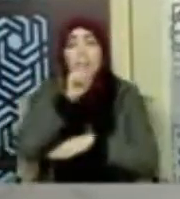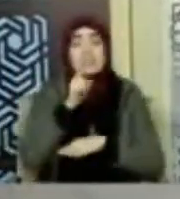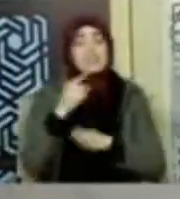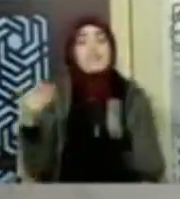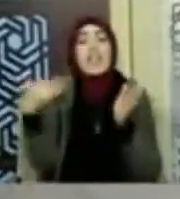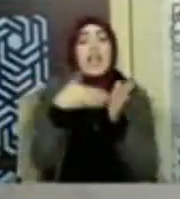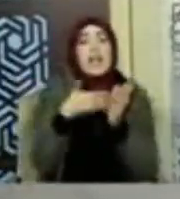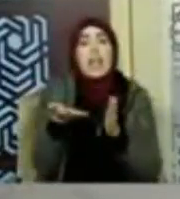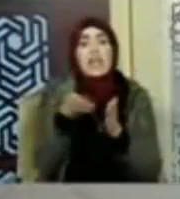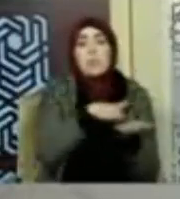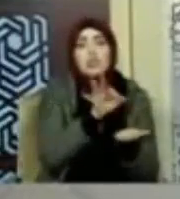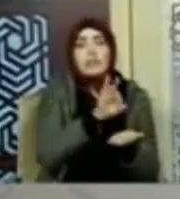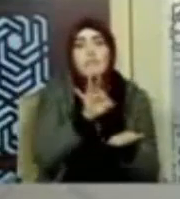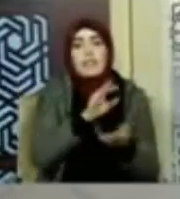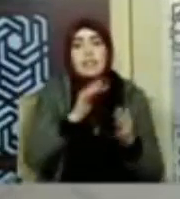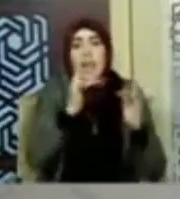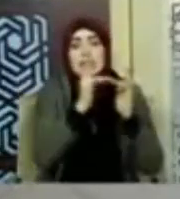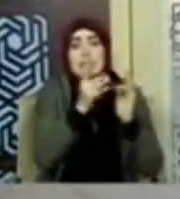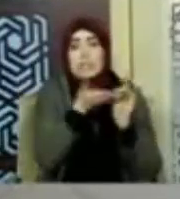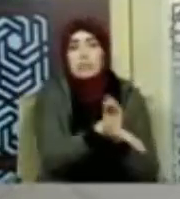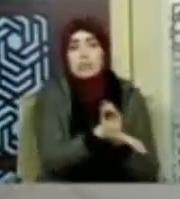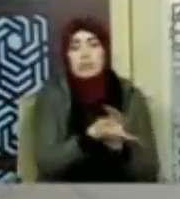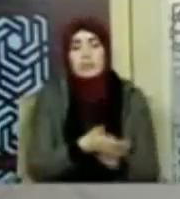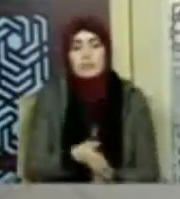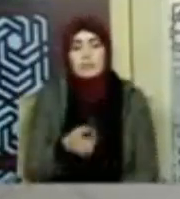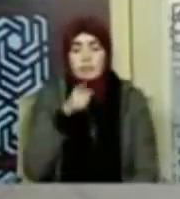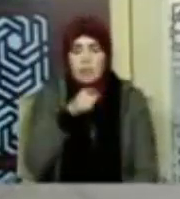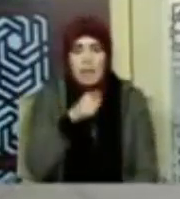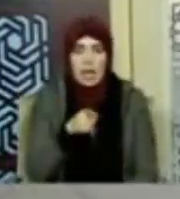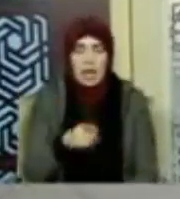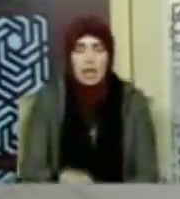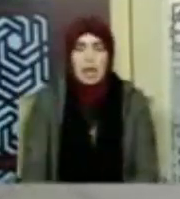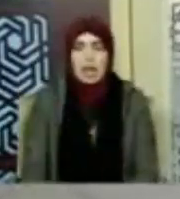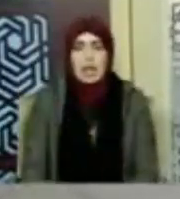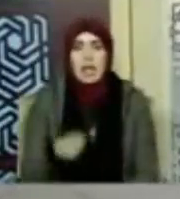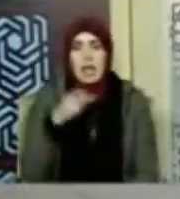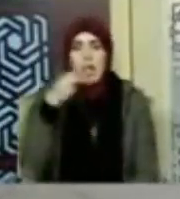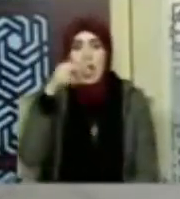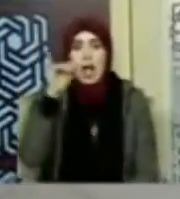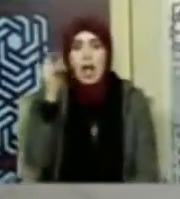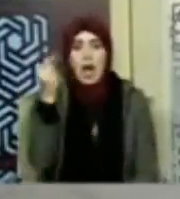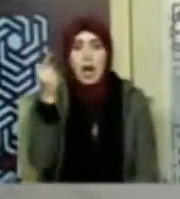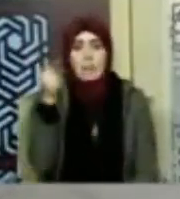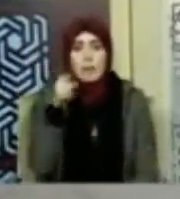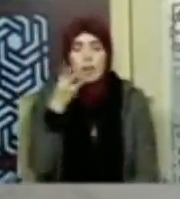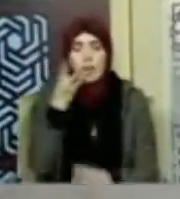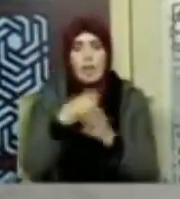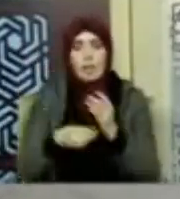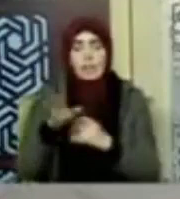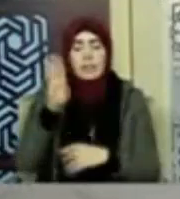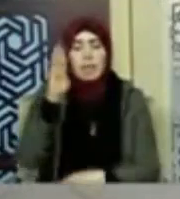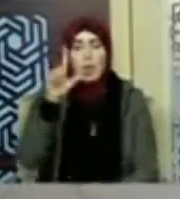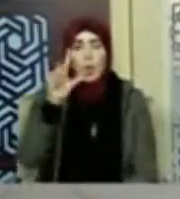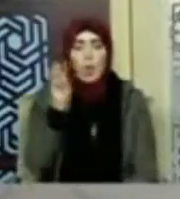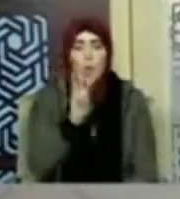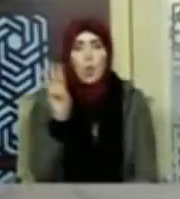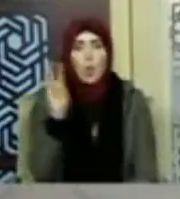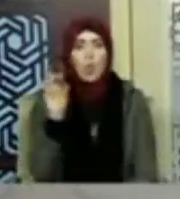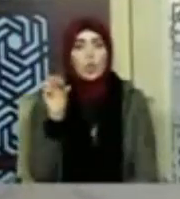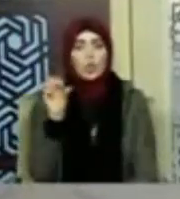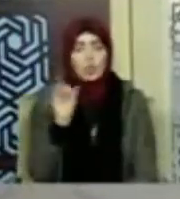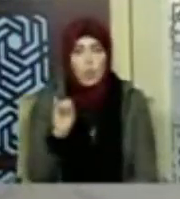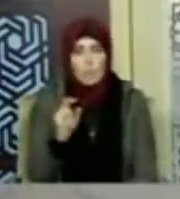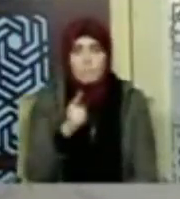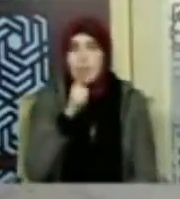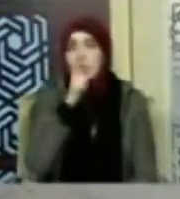الجبناء. الأبي يقول، هذا عمرو بن كلثوم: أبا هند فلا تعجل علينا،